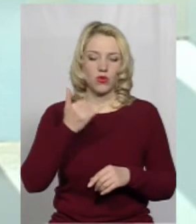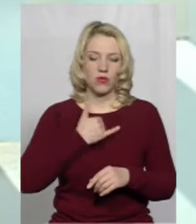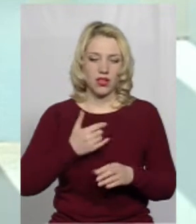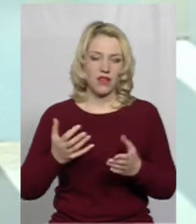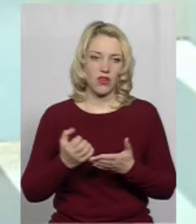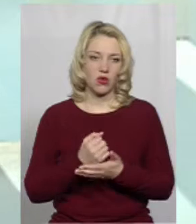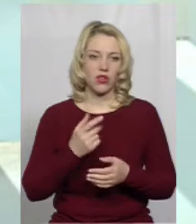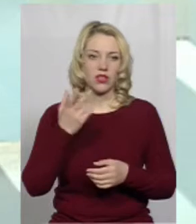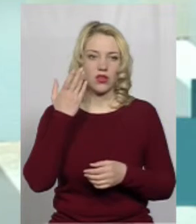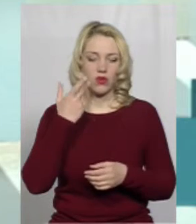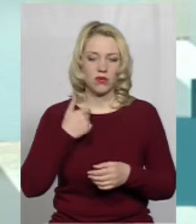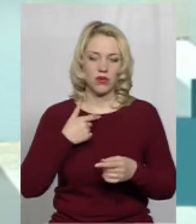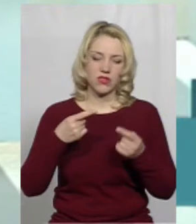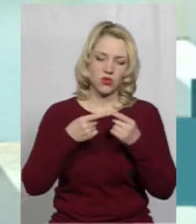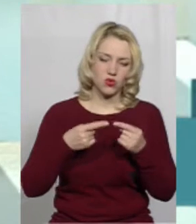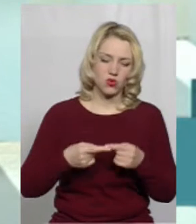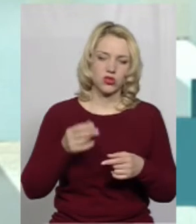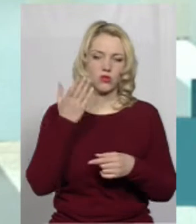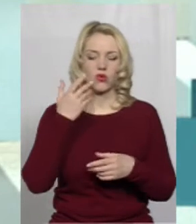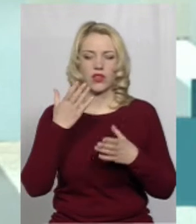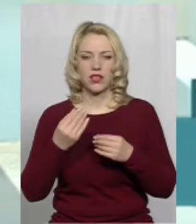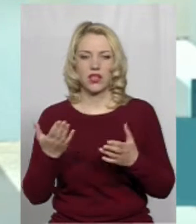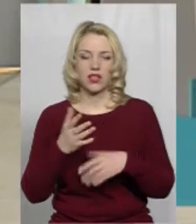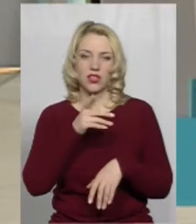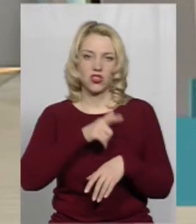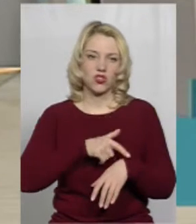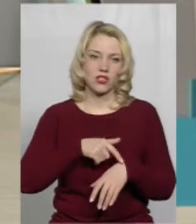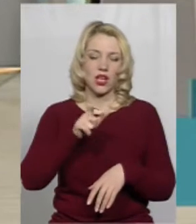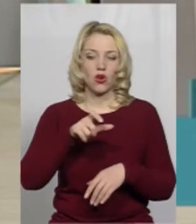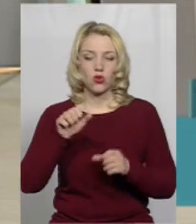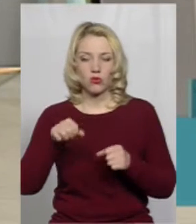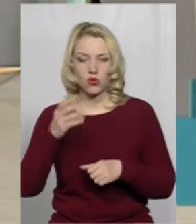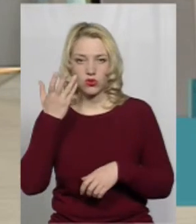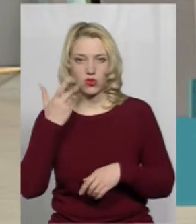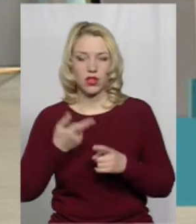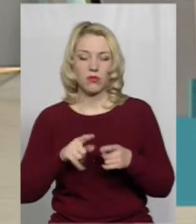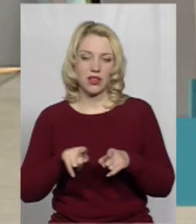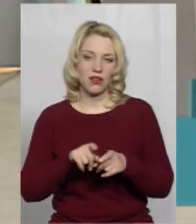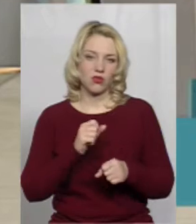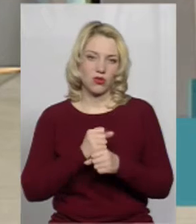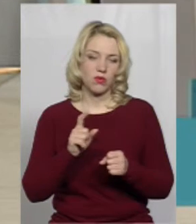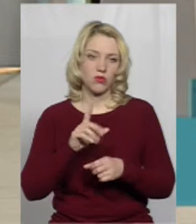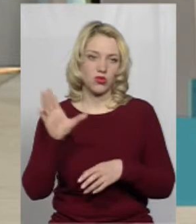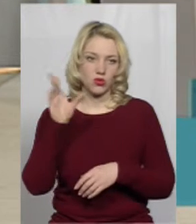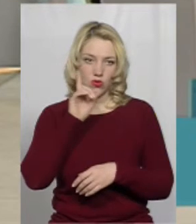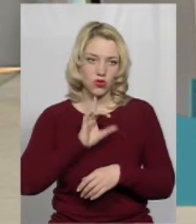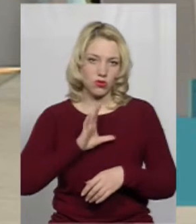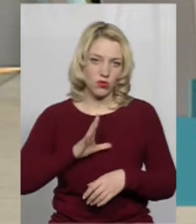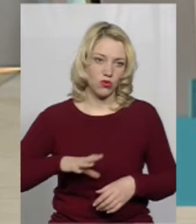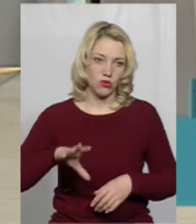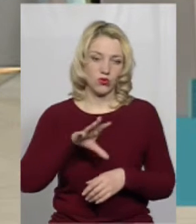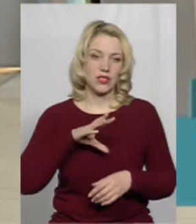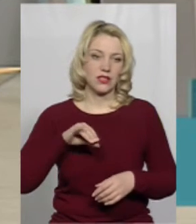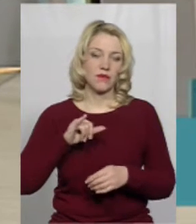всі узгоджуємо, коли який день, який час люди можуть. Тобто ми робимо так, щоб було зручно всім і